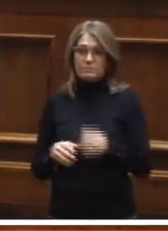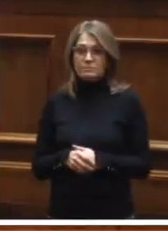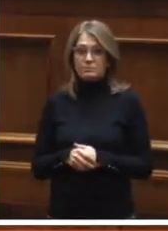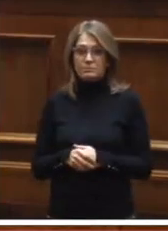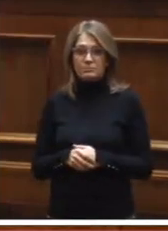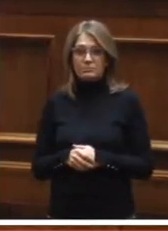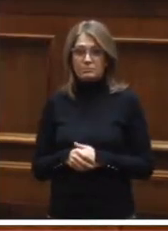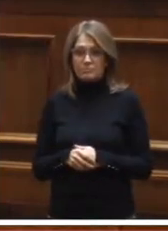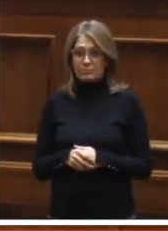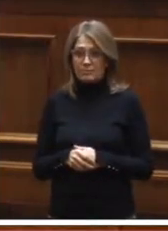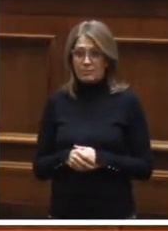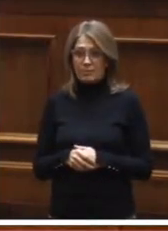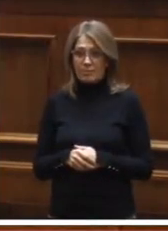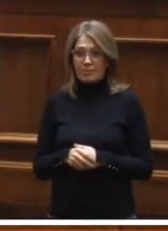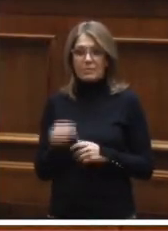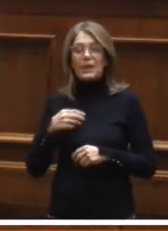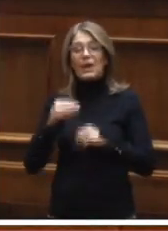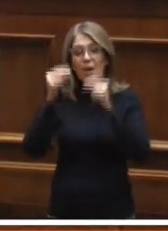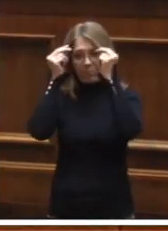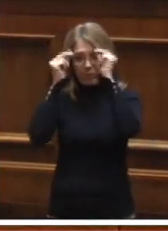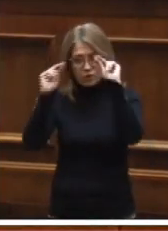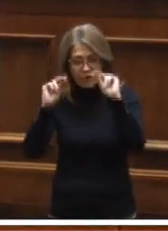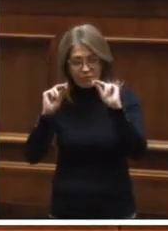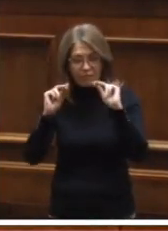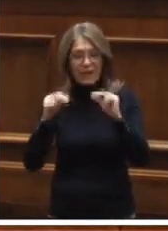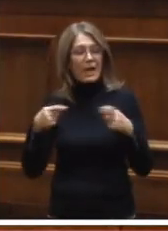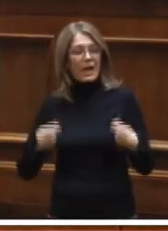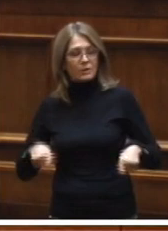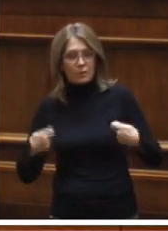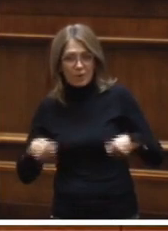Poštovana gospođo Janković,